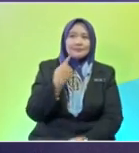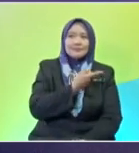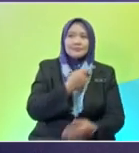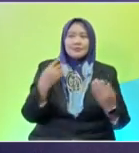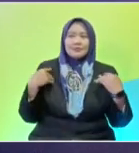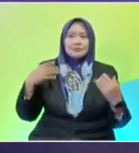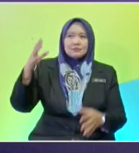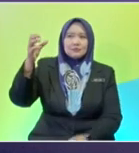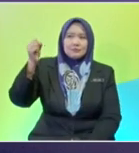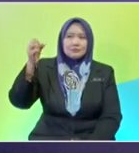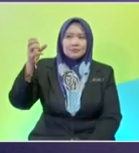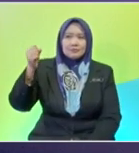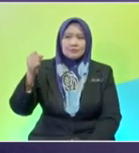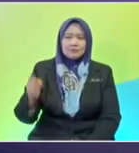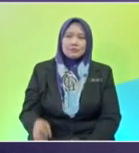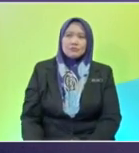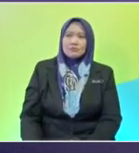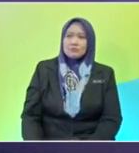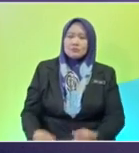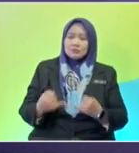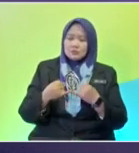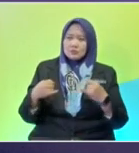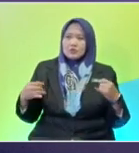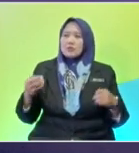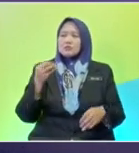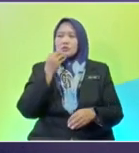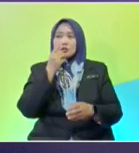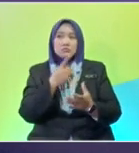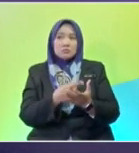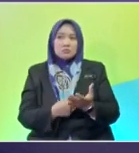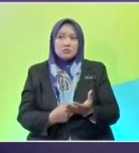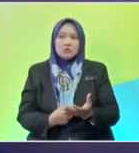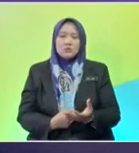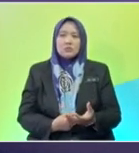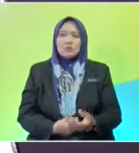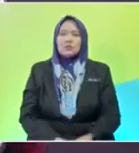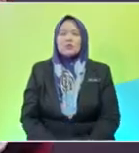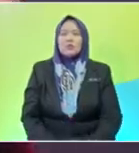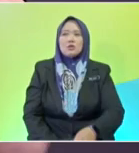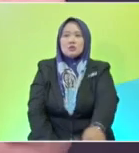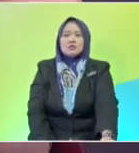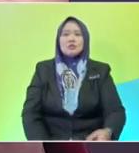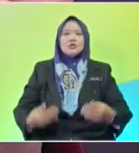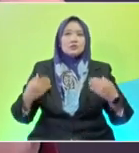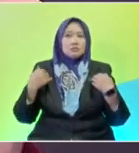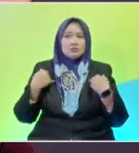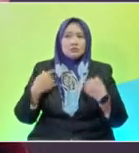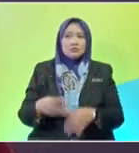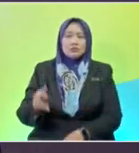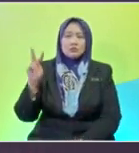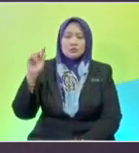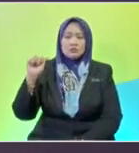Apa itu kalau tadi dia ada bagi tahu murid-murid mengandung Mikael untuk tulang